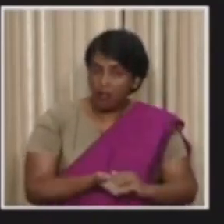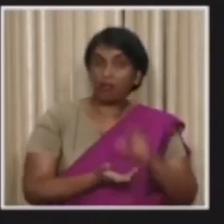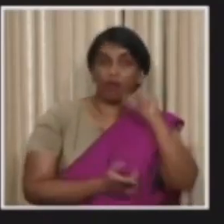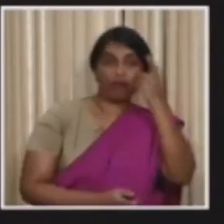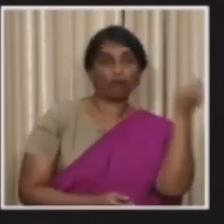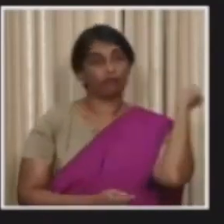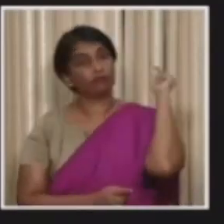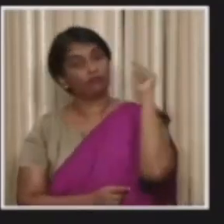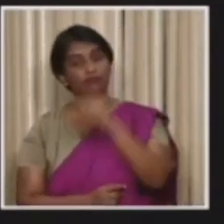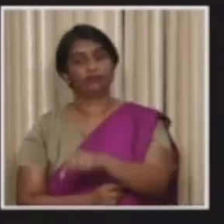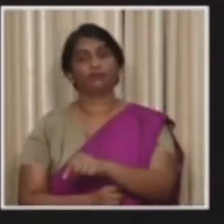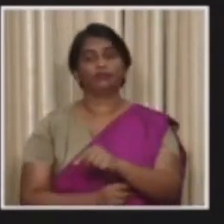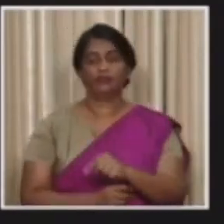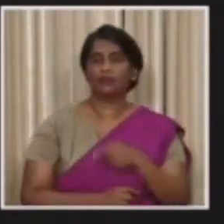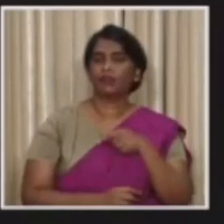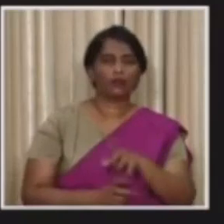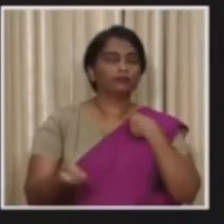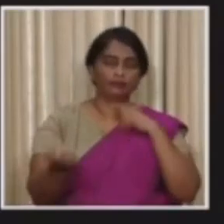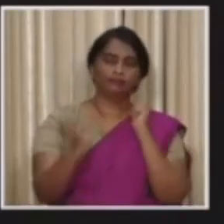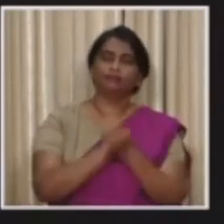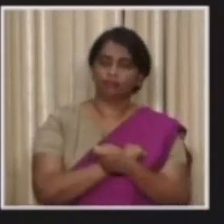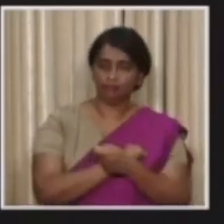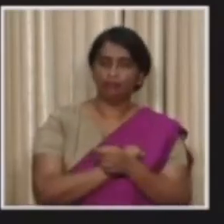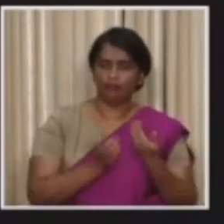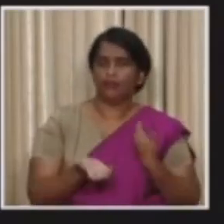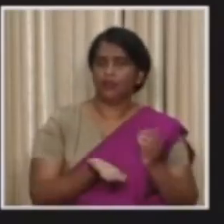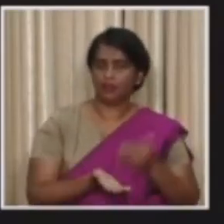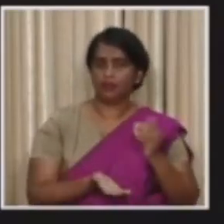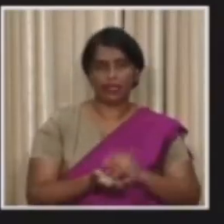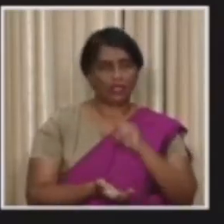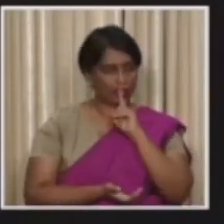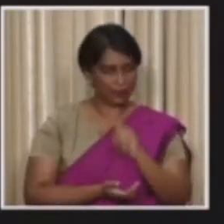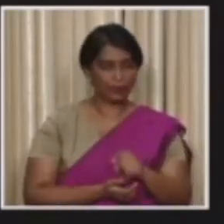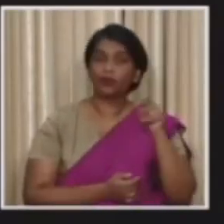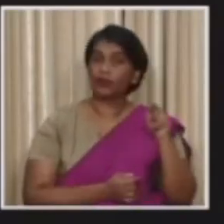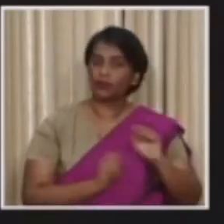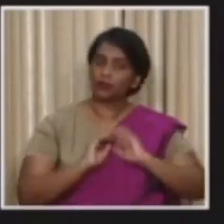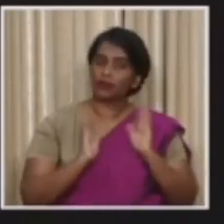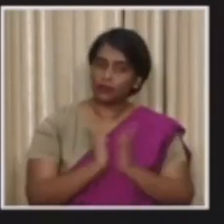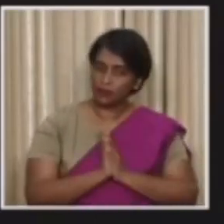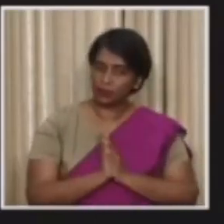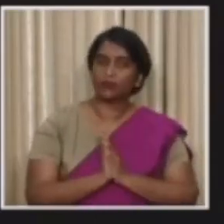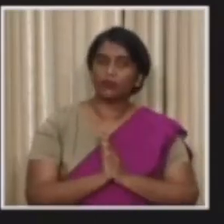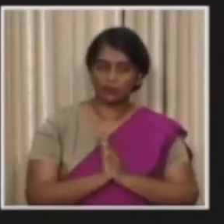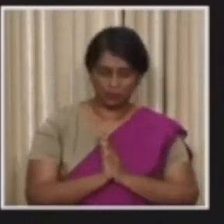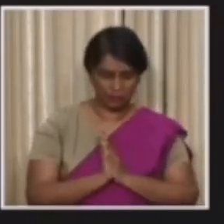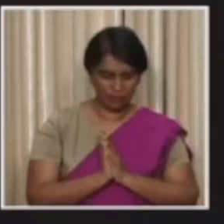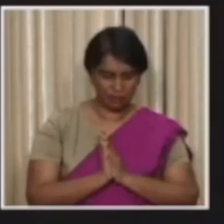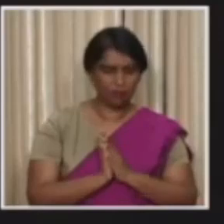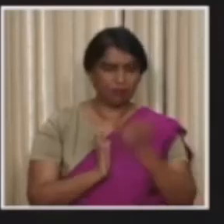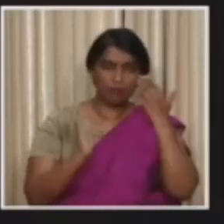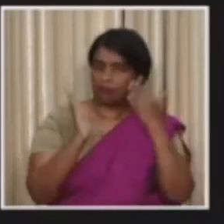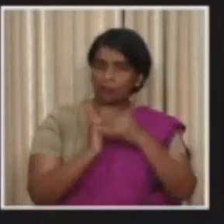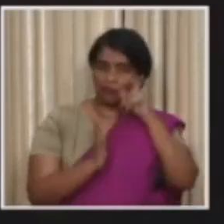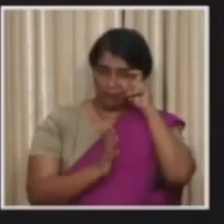කොළඹ අභියාචන අධිකරණයට. මේක වෙනස් වෙන්නට ඕන කියන එක දිගින් දිගටම කියපු එකක්. දැන් මේ සියලු දේවල් ඉතාමත්ම සලකලා